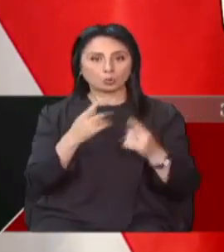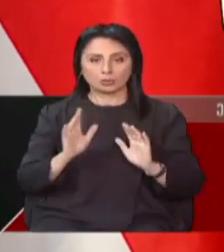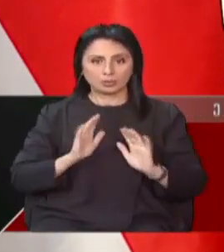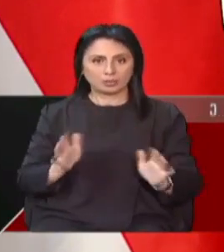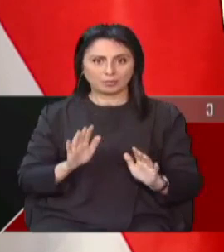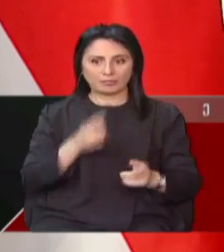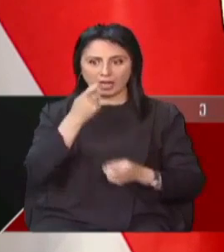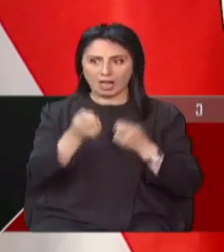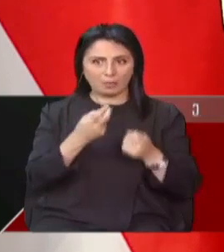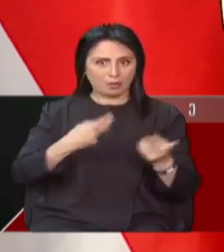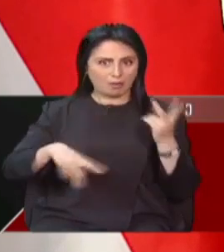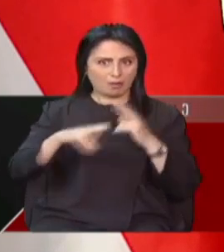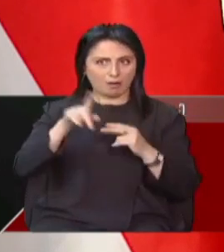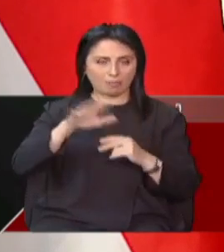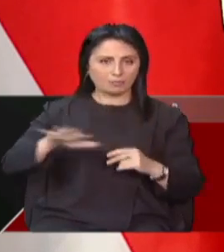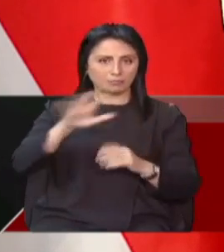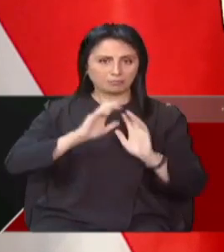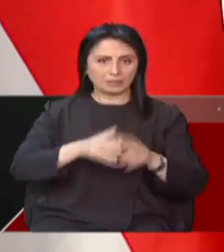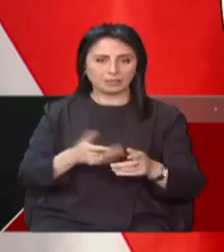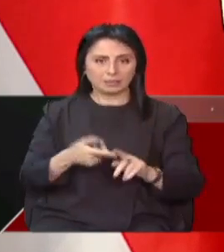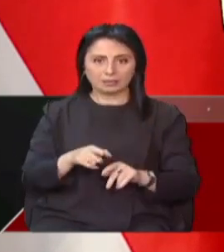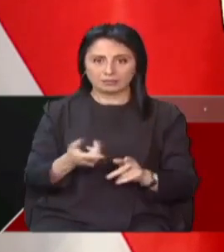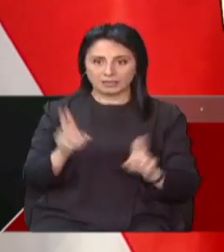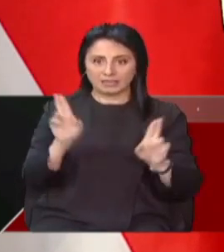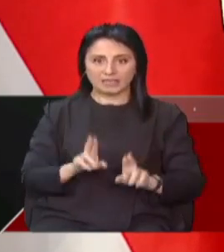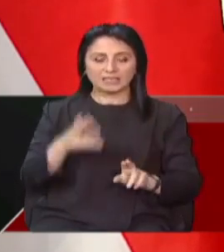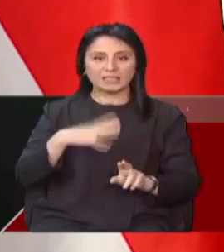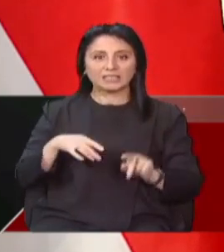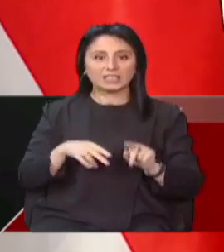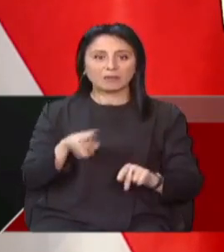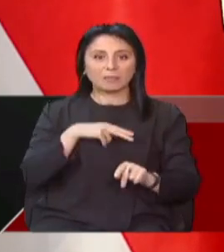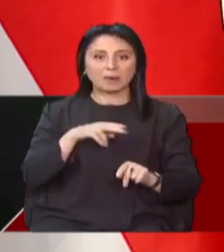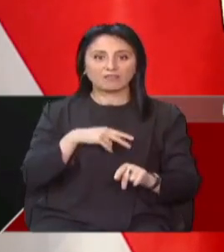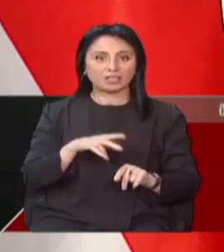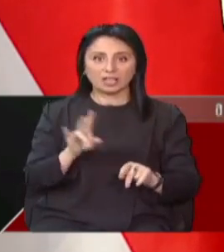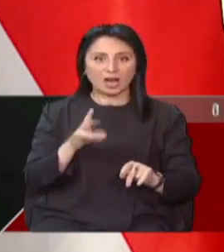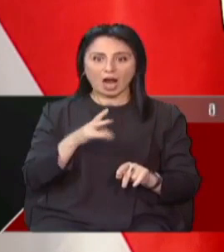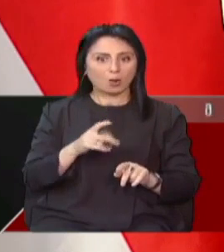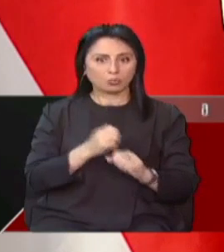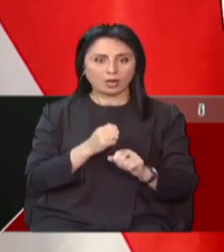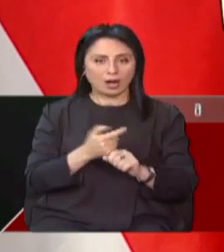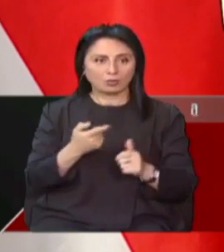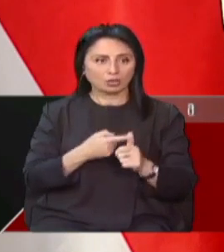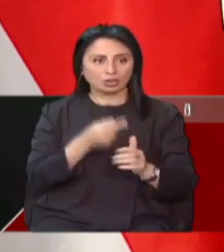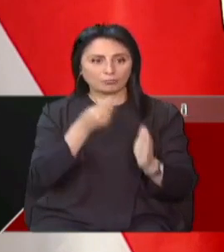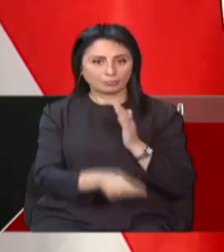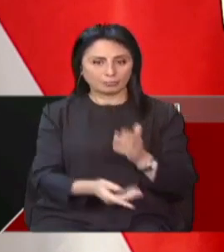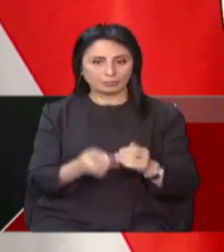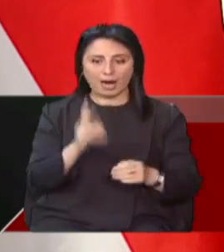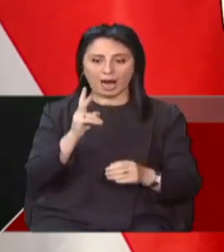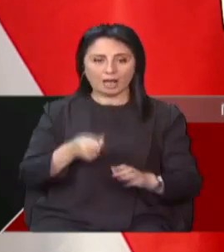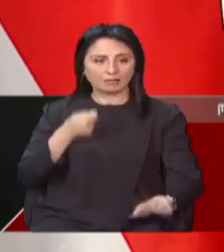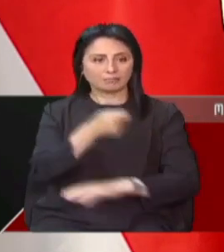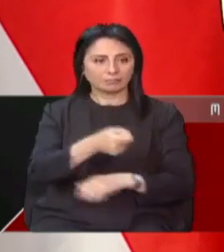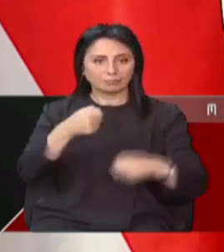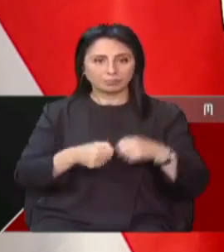ho, elementarul, CSR, este aia, sacratul Parlament, arunda dacă droi, srom, șen, iseti candidate pe